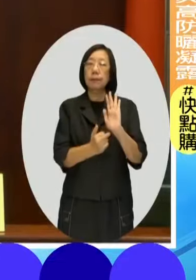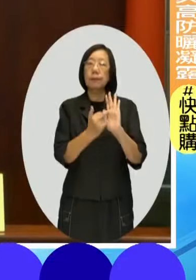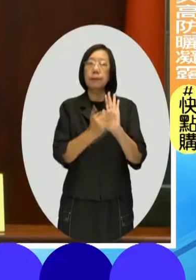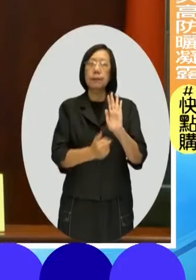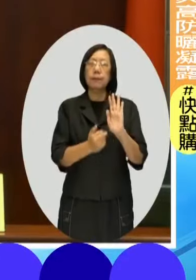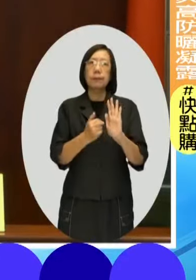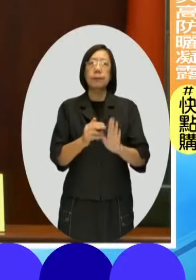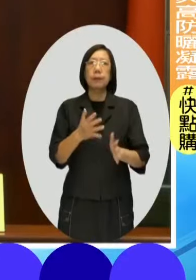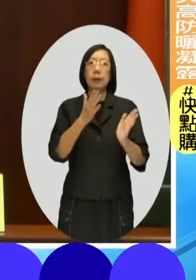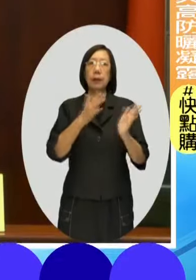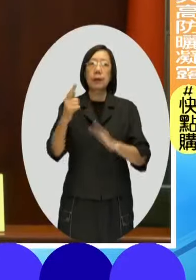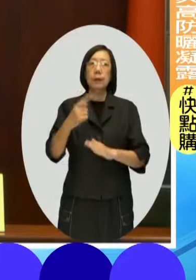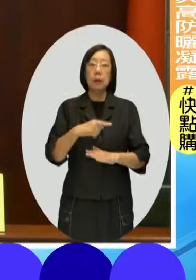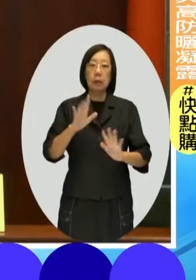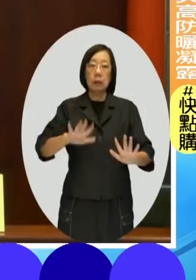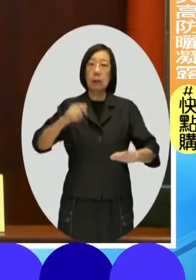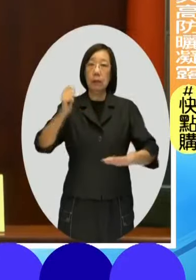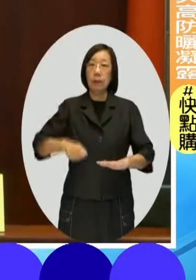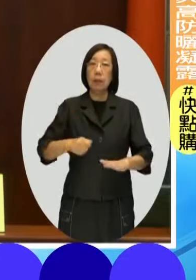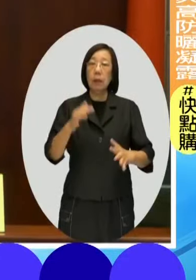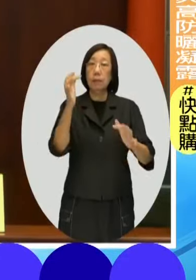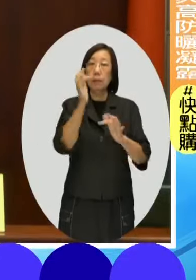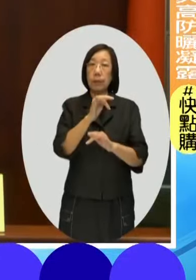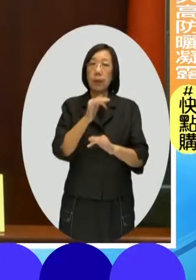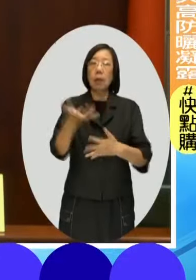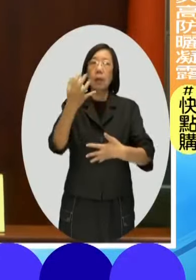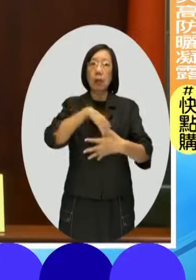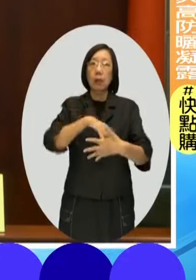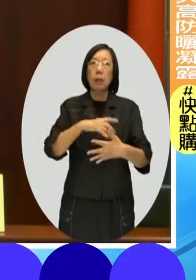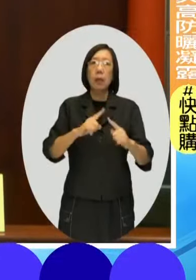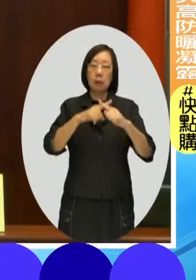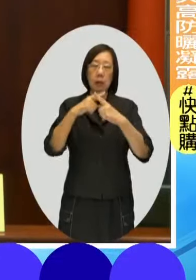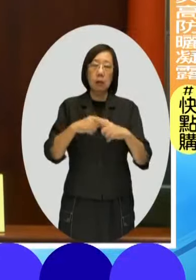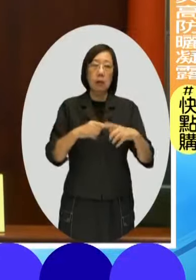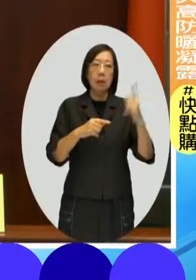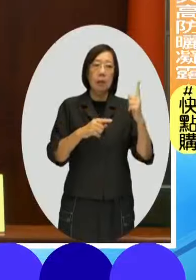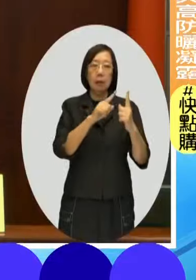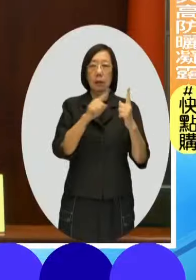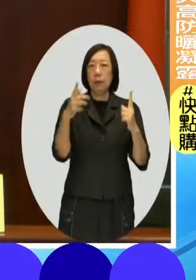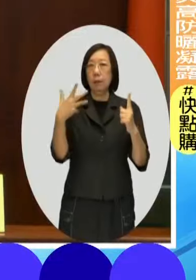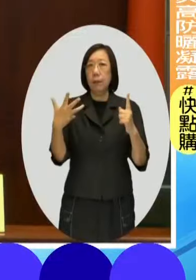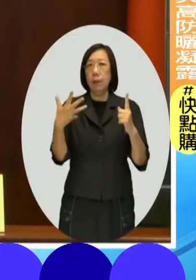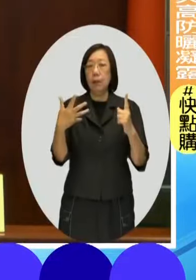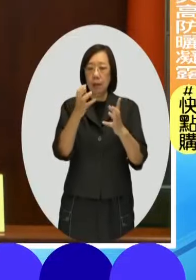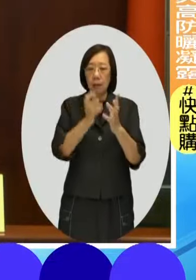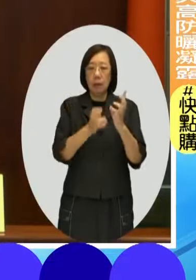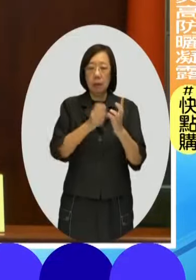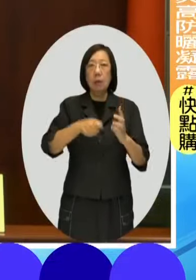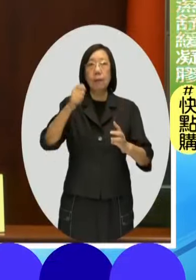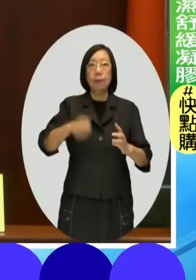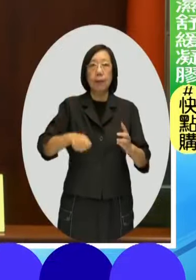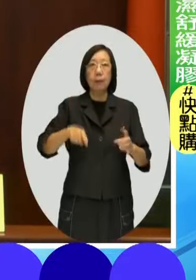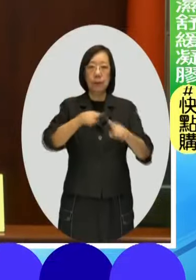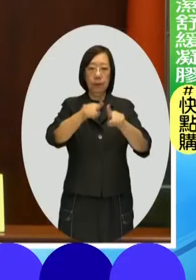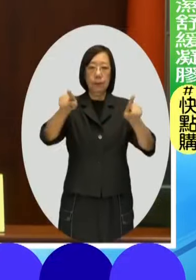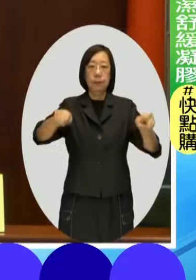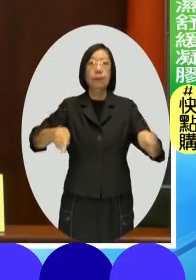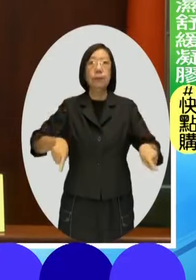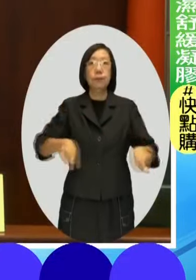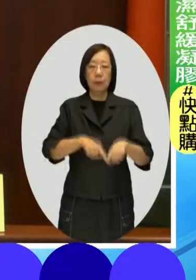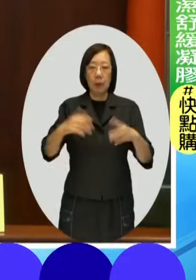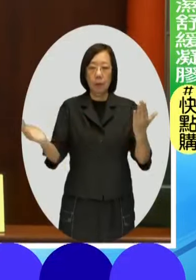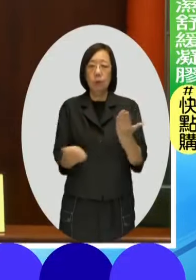有的判例基本上呢都不会判超过5年，所以你杀人啊，这个要杀之前，如果变成杀的方式变成酒